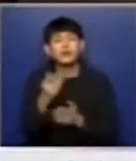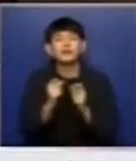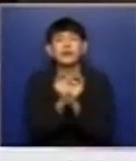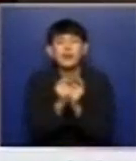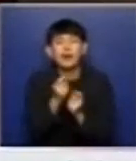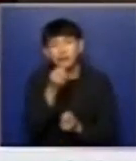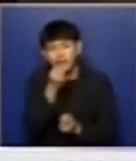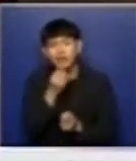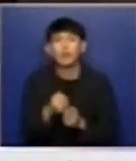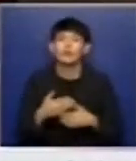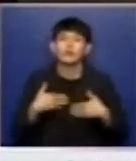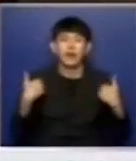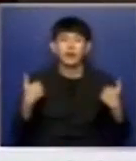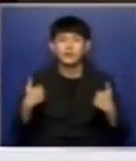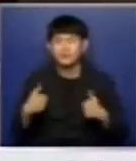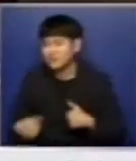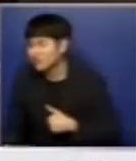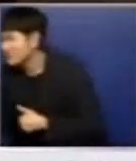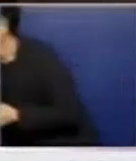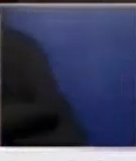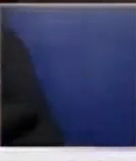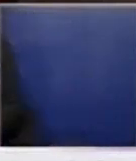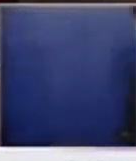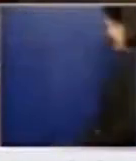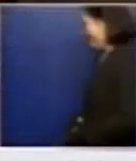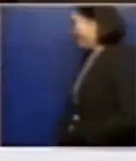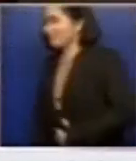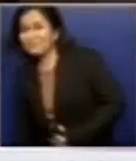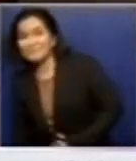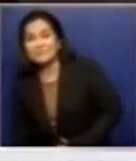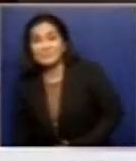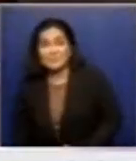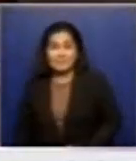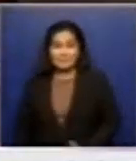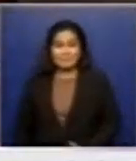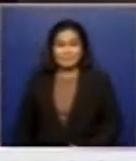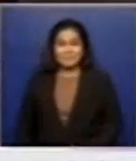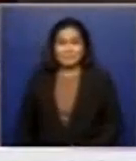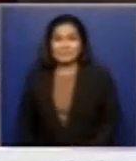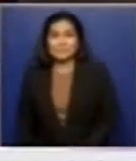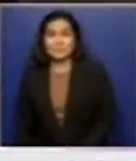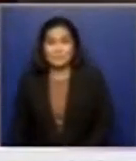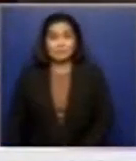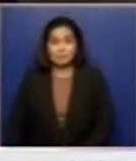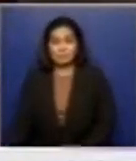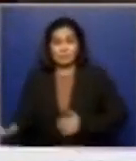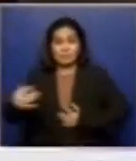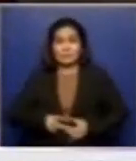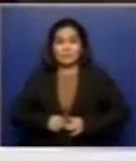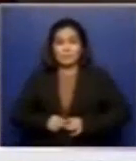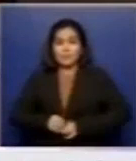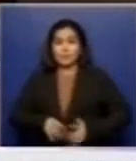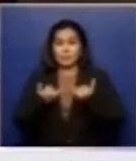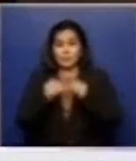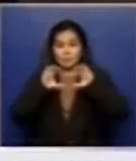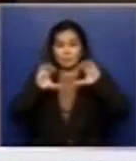เป็นเด็กที่สบายมากวันนี้ครับรัฐบาลของท่านนายกประยุทธ์จันทร์โอชาเนี่ยมีทีมเศรษ